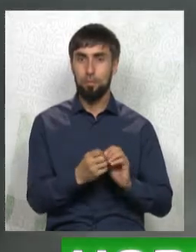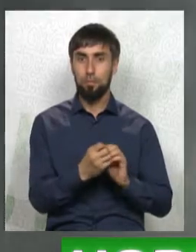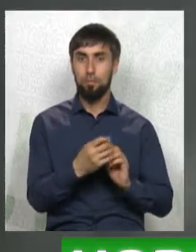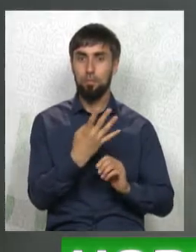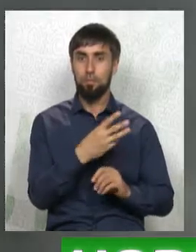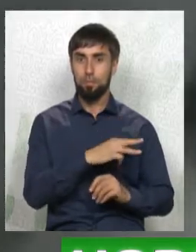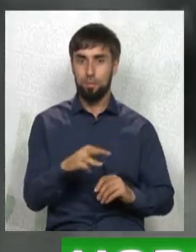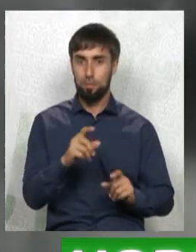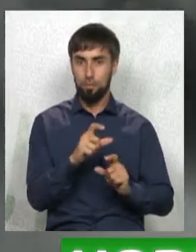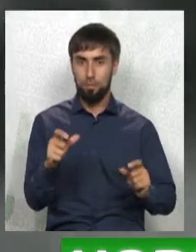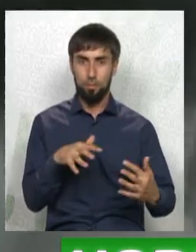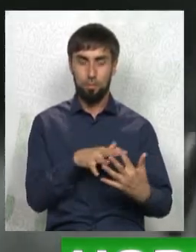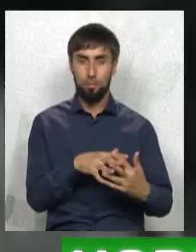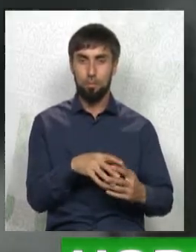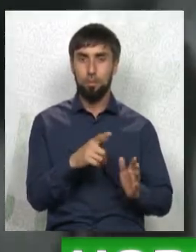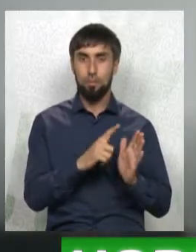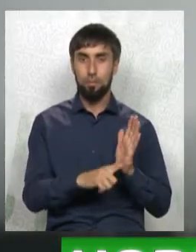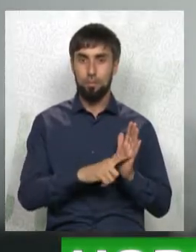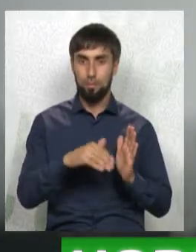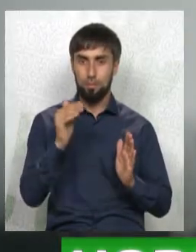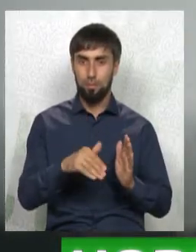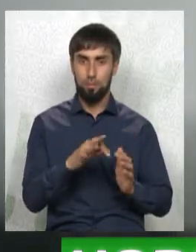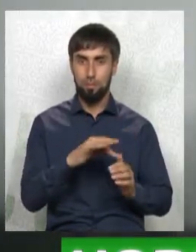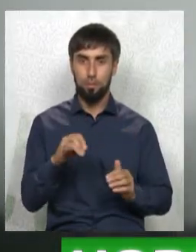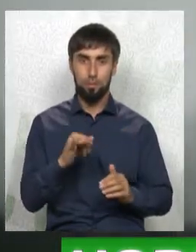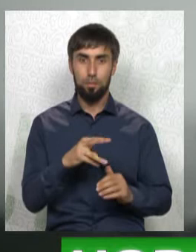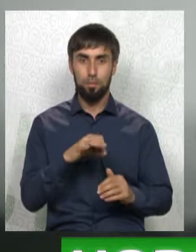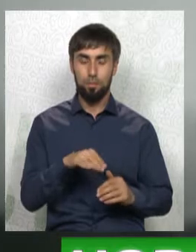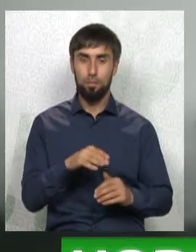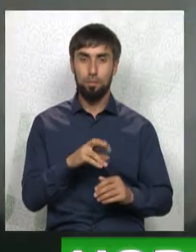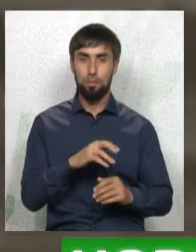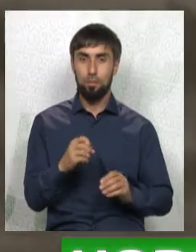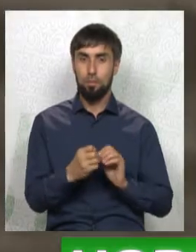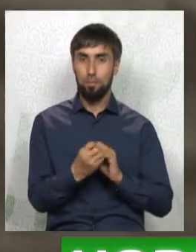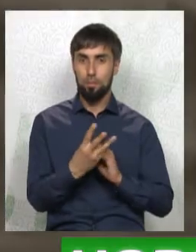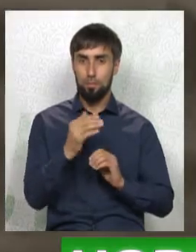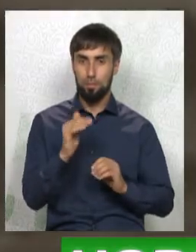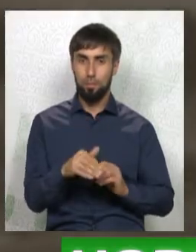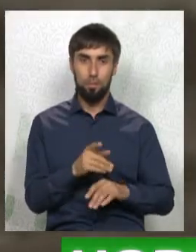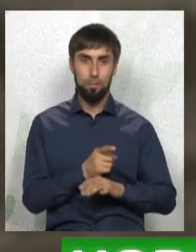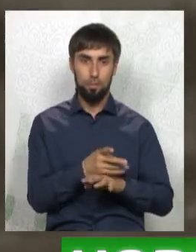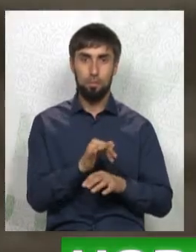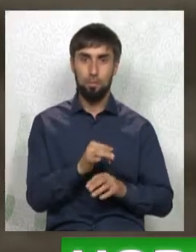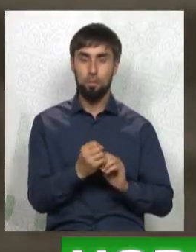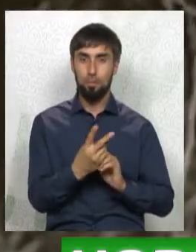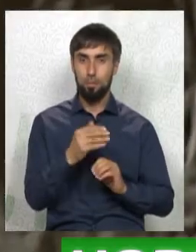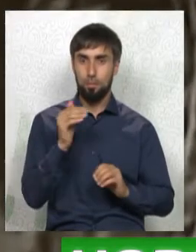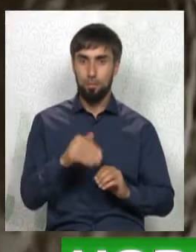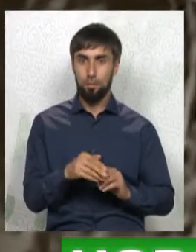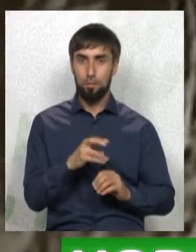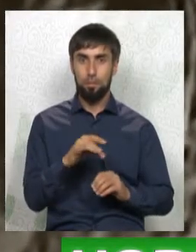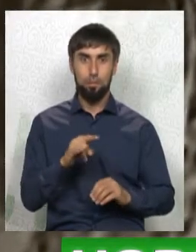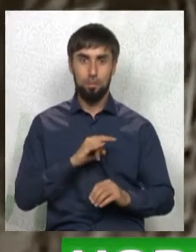4 миллионов человек. Около 70 тысяч орудий и минометов, более 13 тысяч танков и 12 тысяч